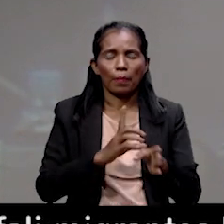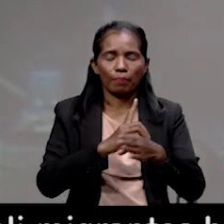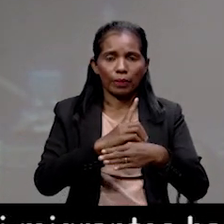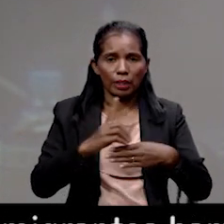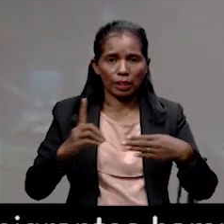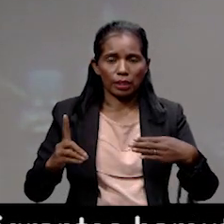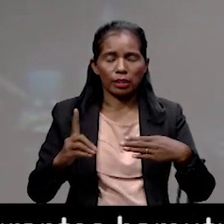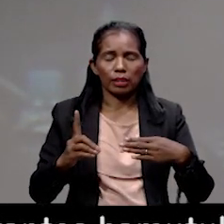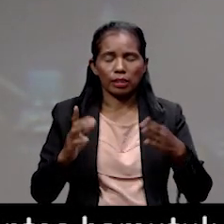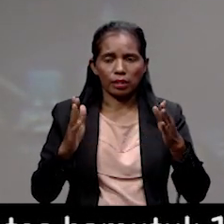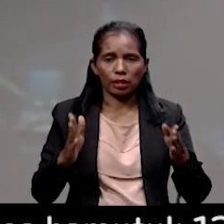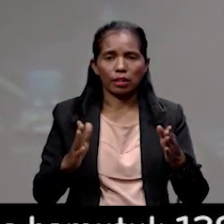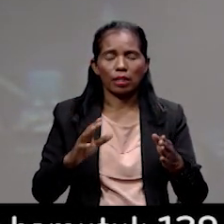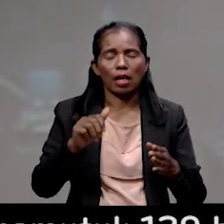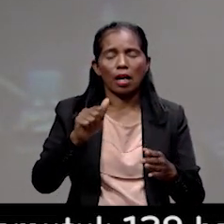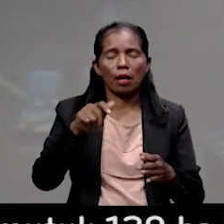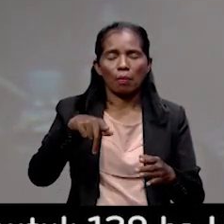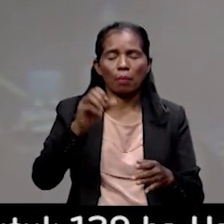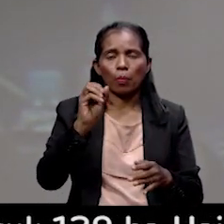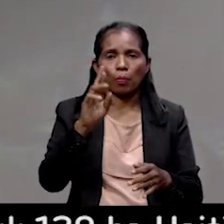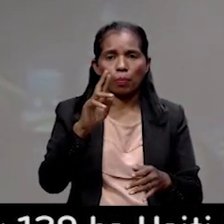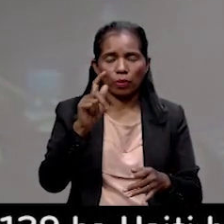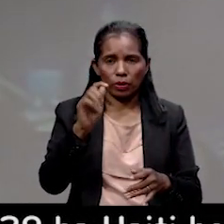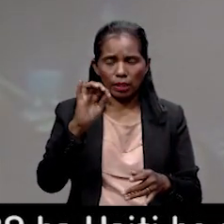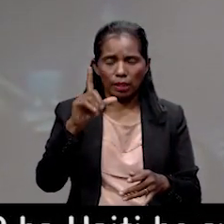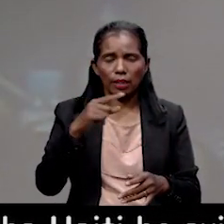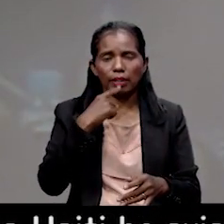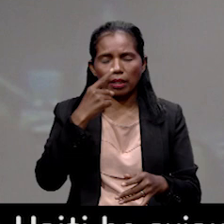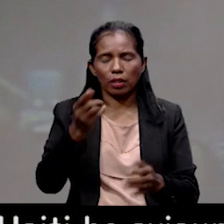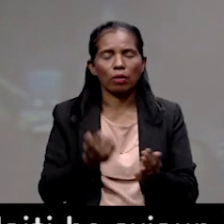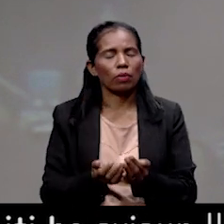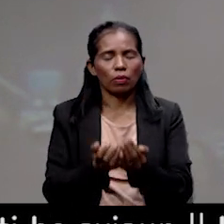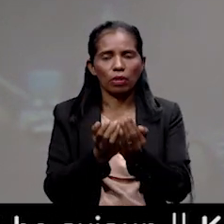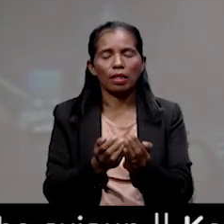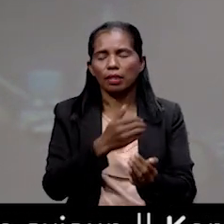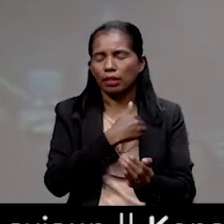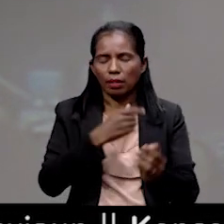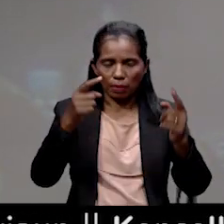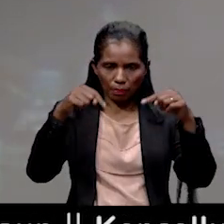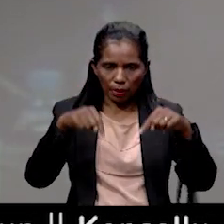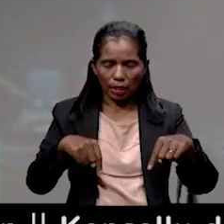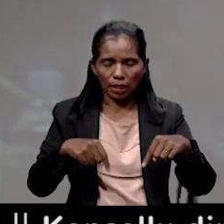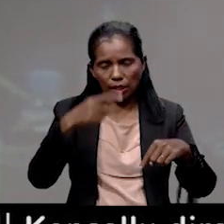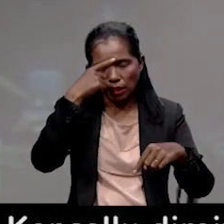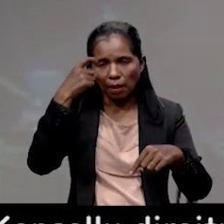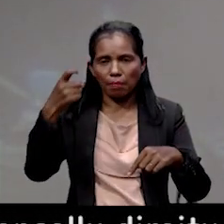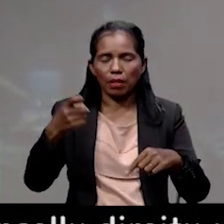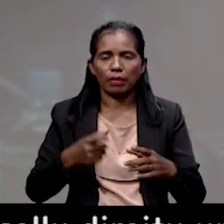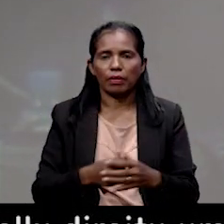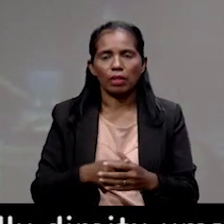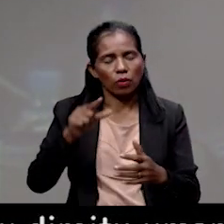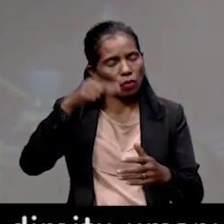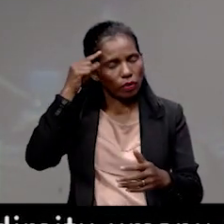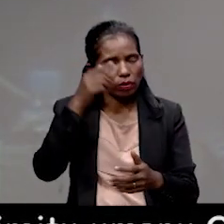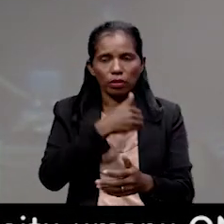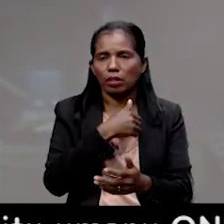iha alfan iha aportil hatete katak rone sidauk bele mai iha ne tamba governo sidauk